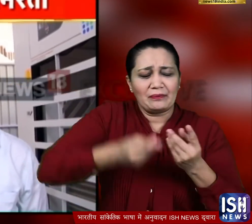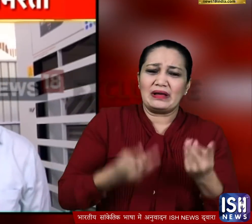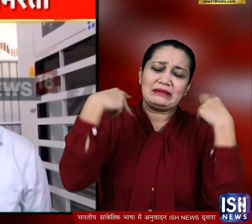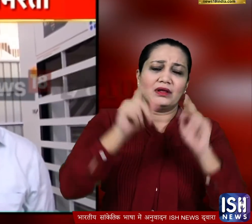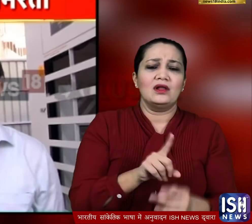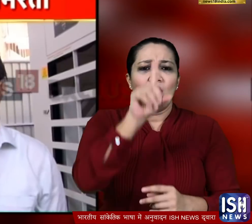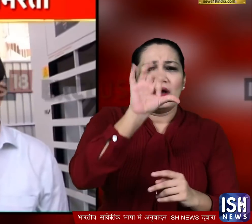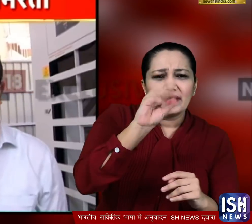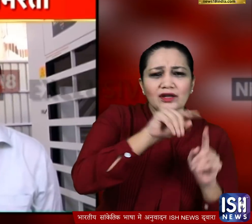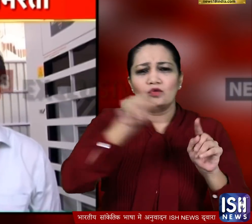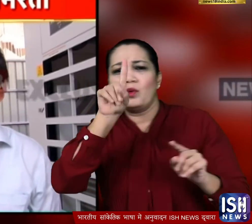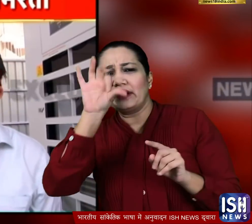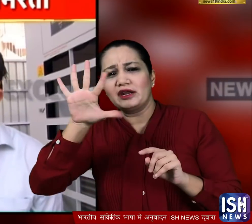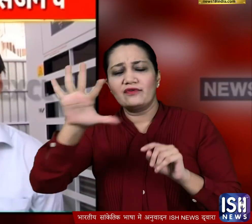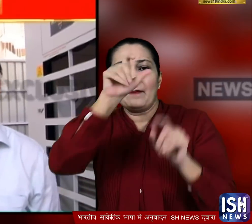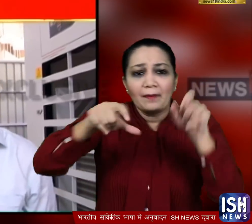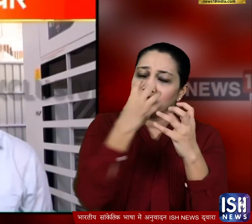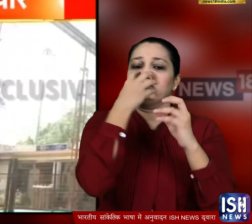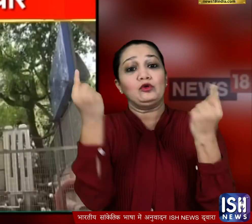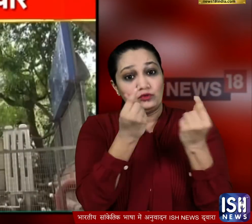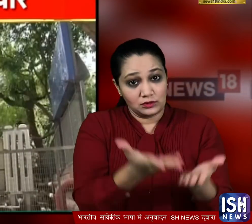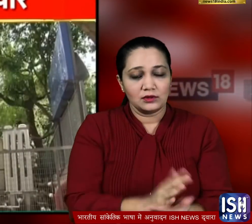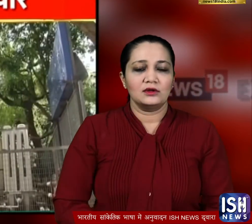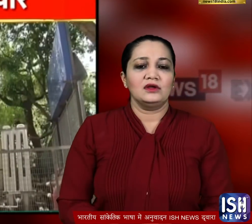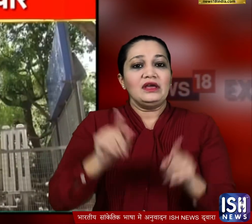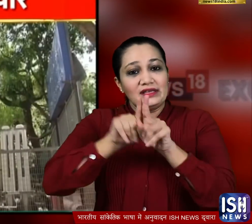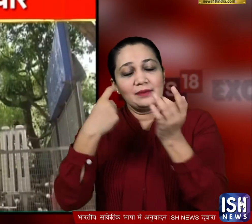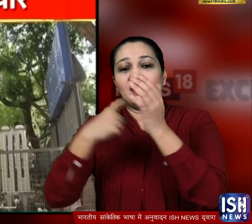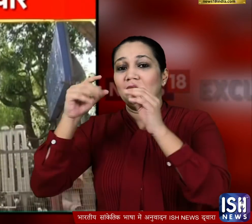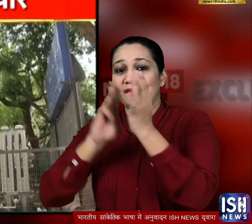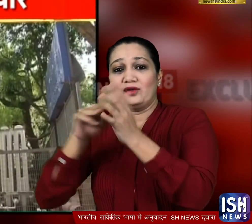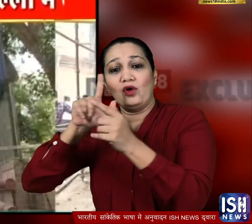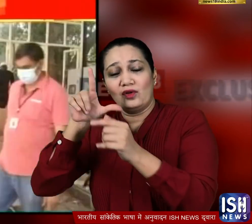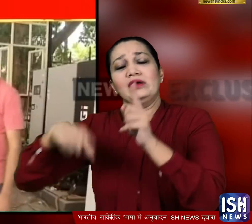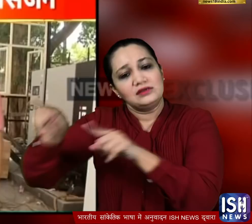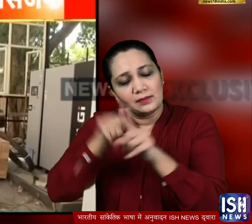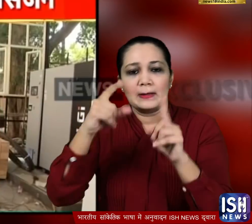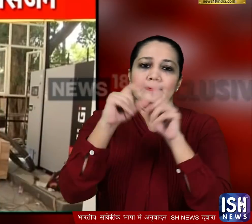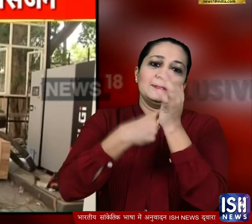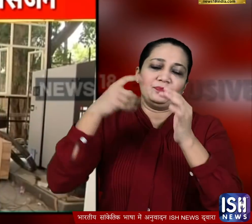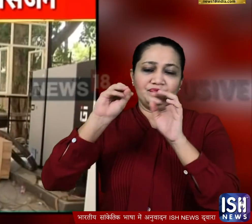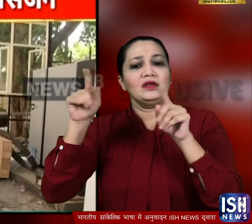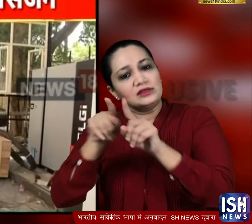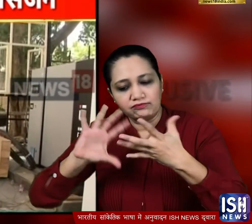करीबन 190-195 प्लस पेशेंट को कैटर कर किया जाता है। दिल्ली के राम मनोहर लोहिया अस्पताल में भी डीआरडीओ